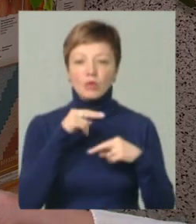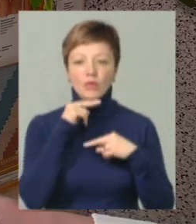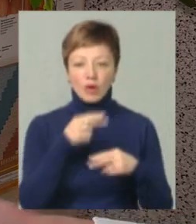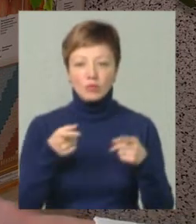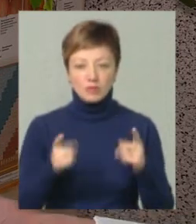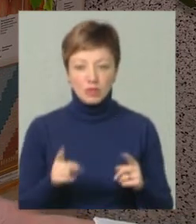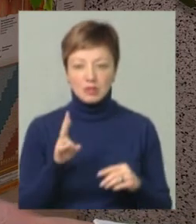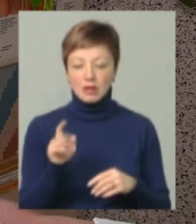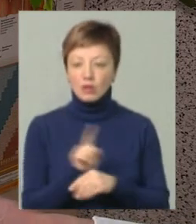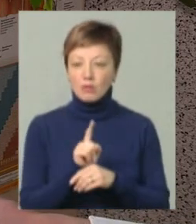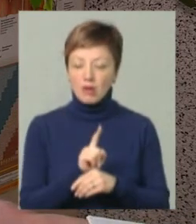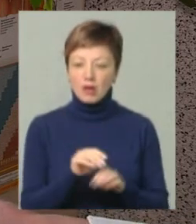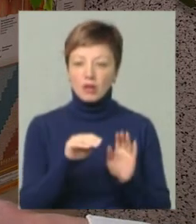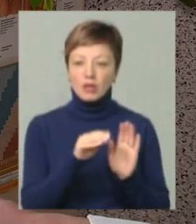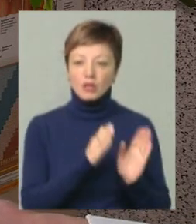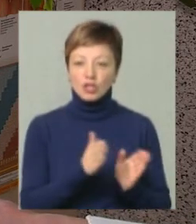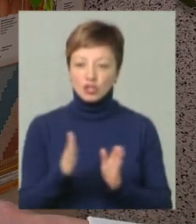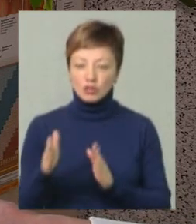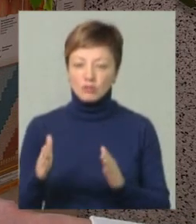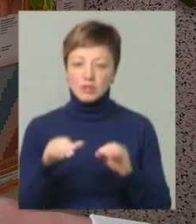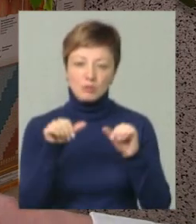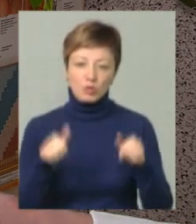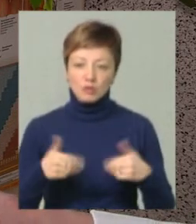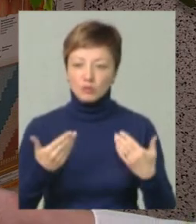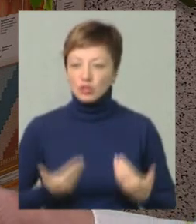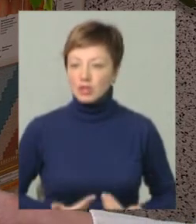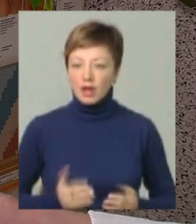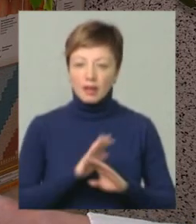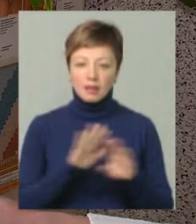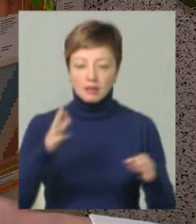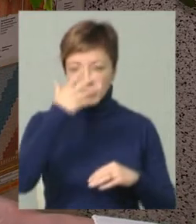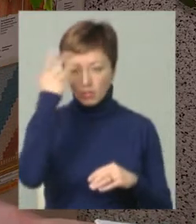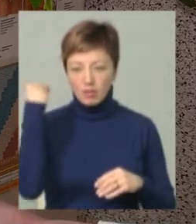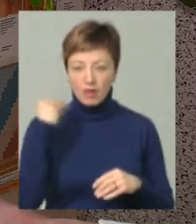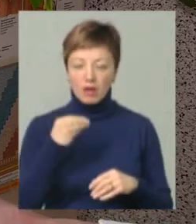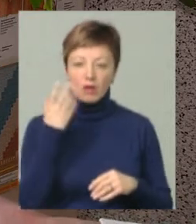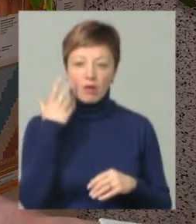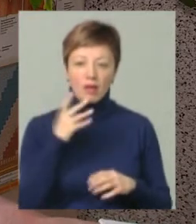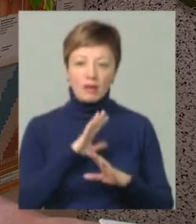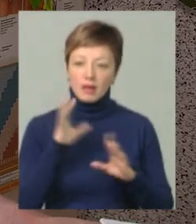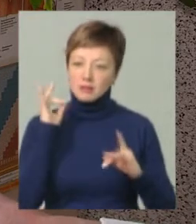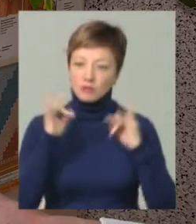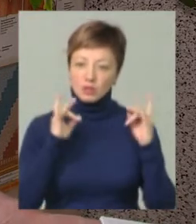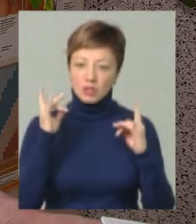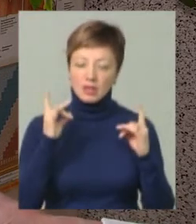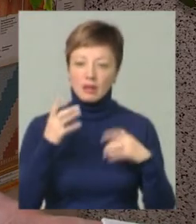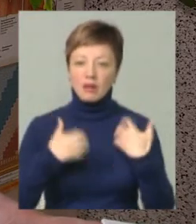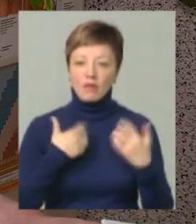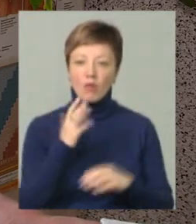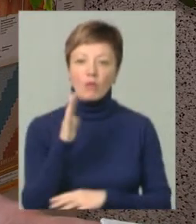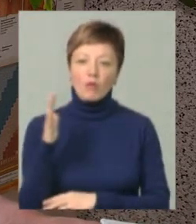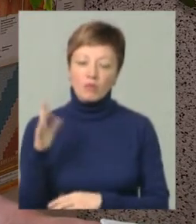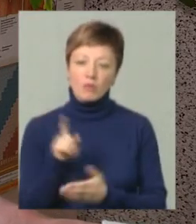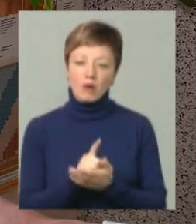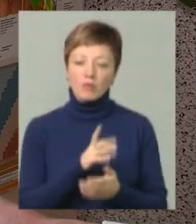звичайно, на нормальний режим, спосіб життя. Не забувати про те, що вони, коли не звучить тривога, прогулюватись. Також